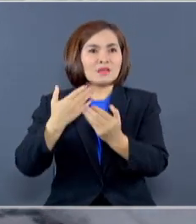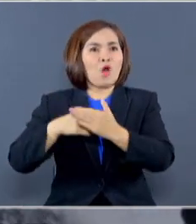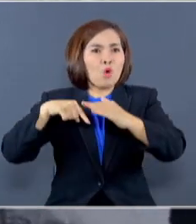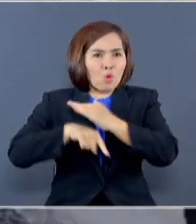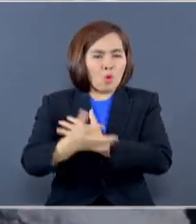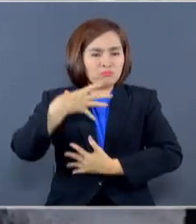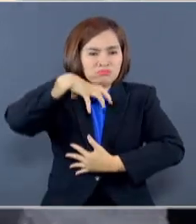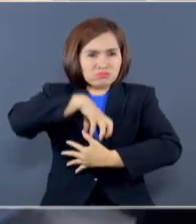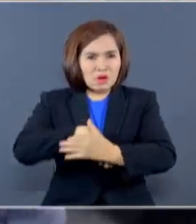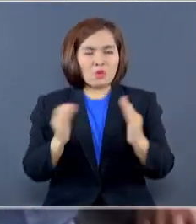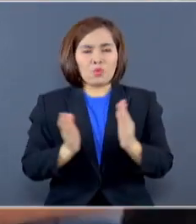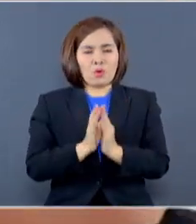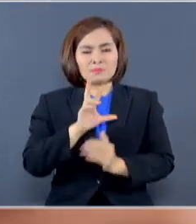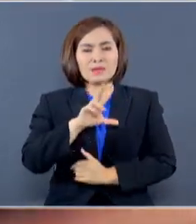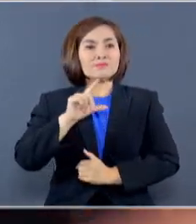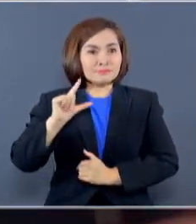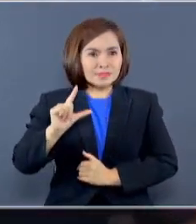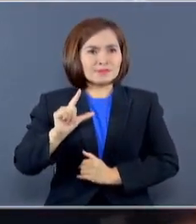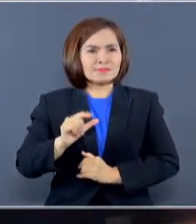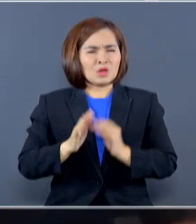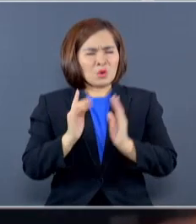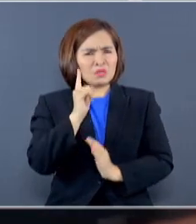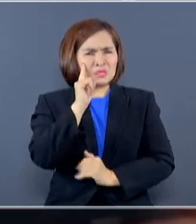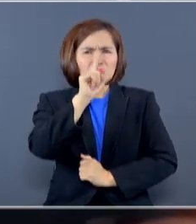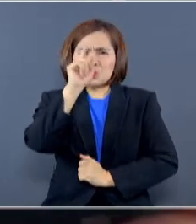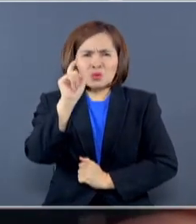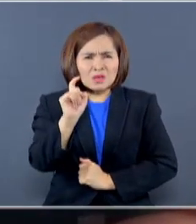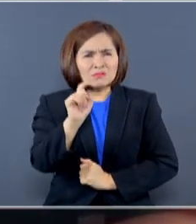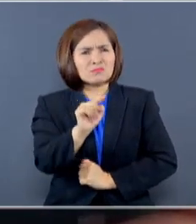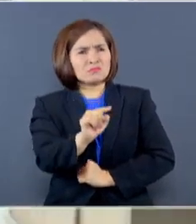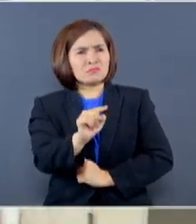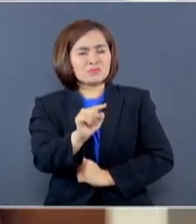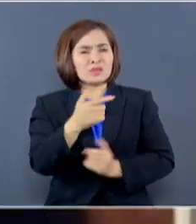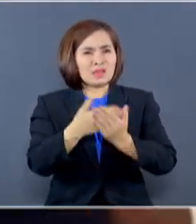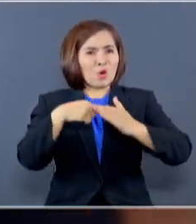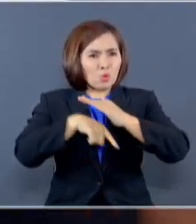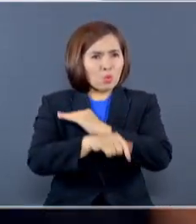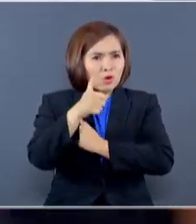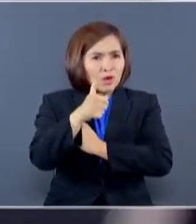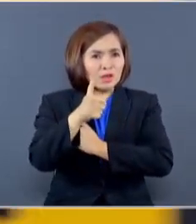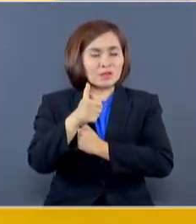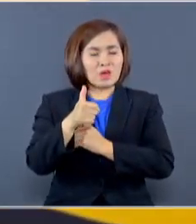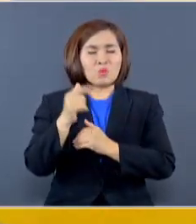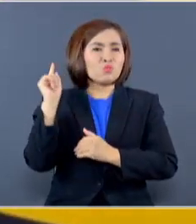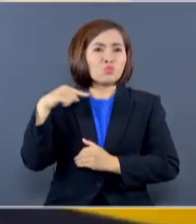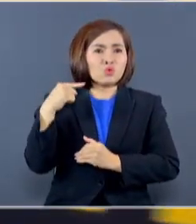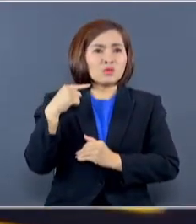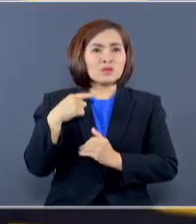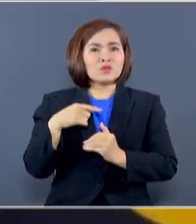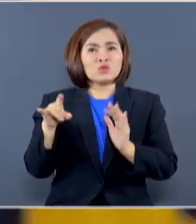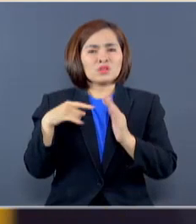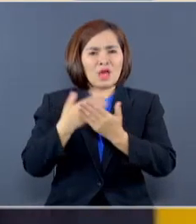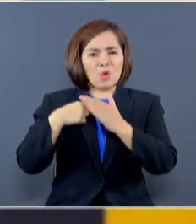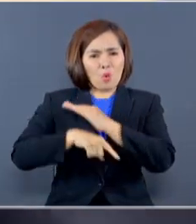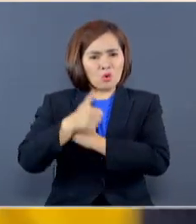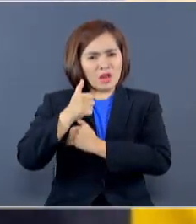นเงินกว่า3ล้านบาททีนี้หลายคนอาจจะสงสัยบอกว่าแล้วทำไมตัวผู้ก่อเหตุเนี่ยสามารถโกงเงิน